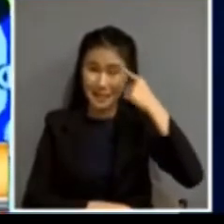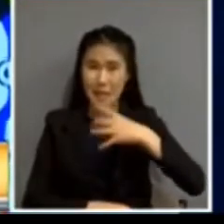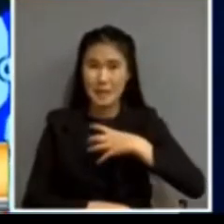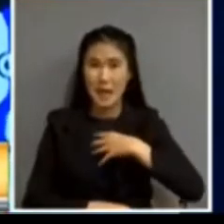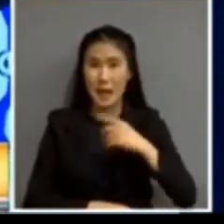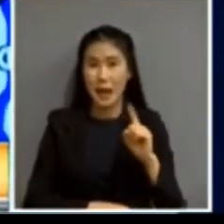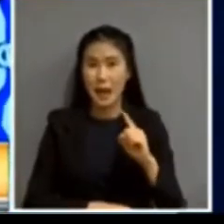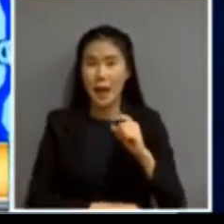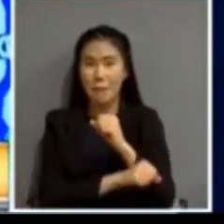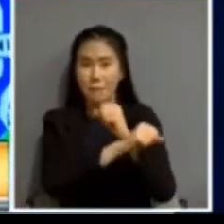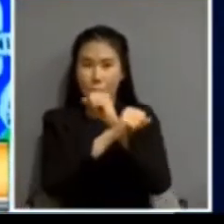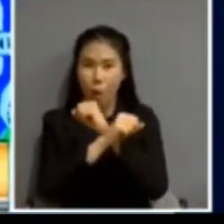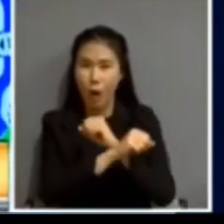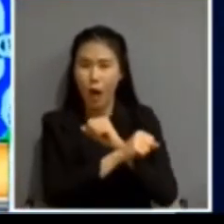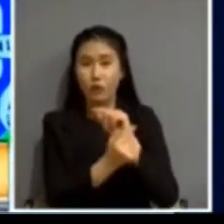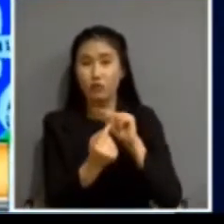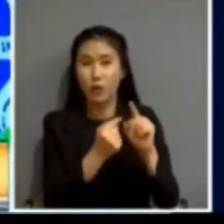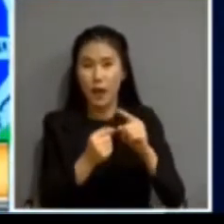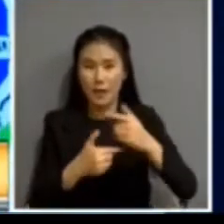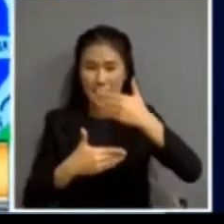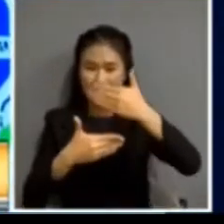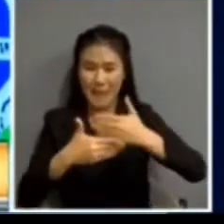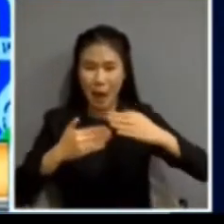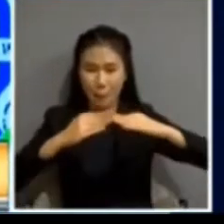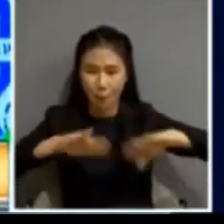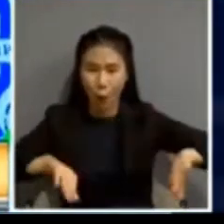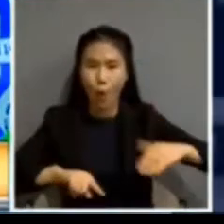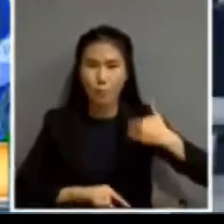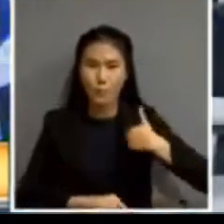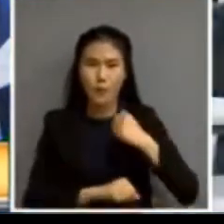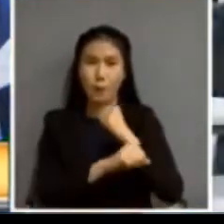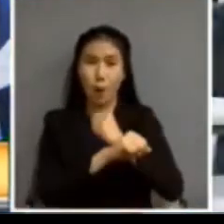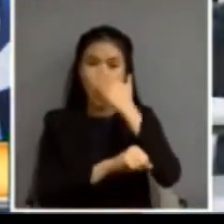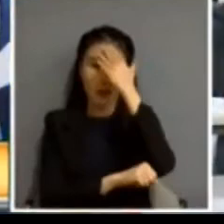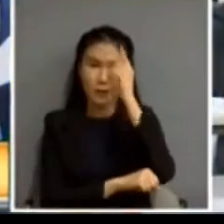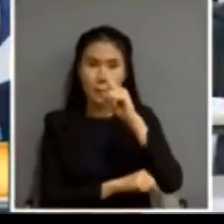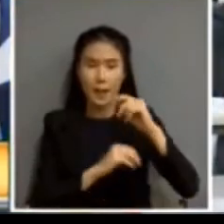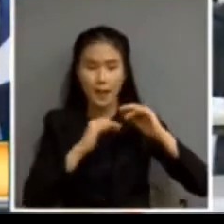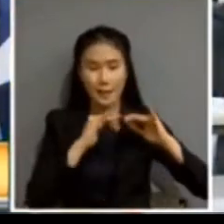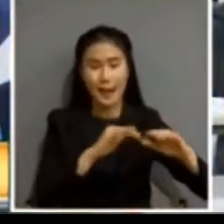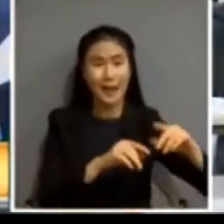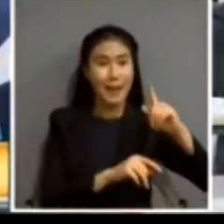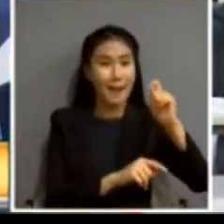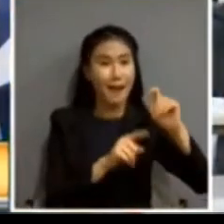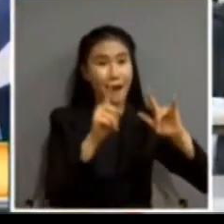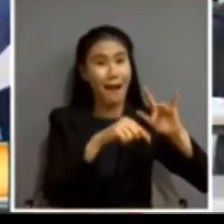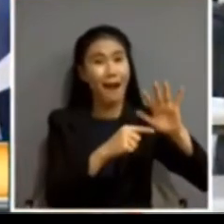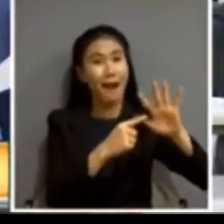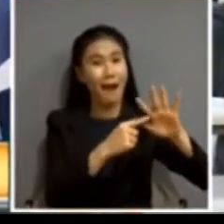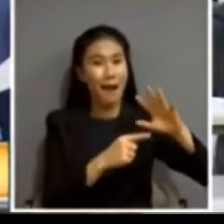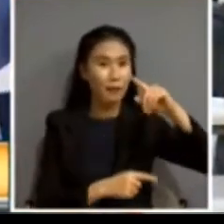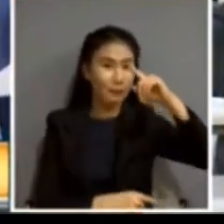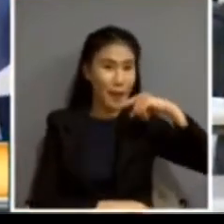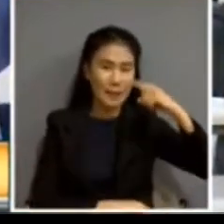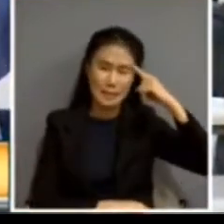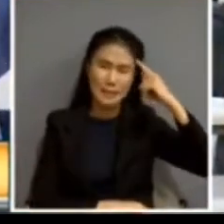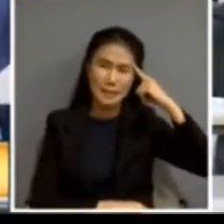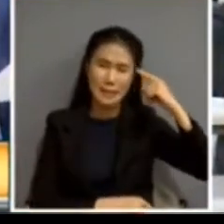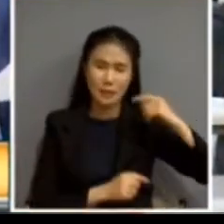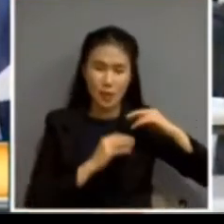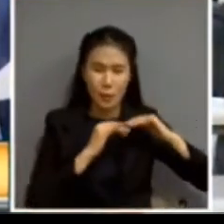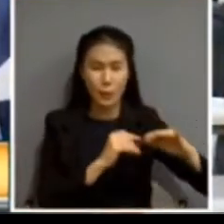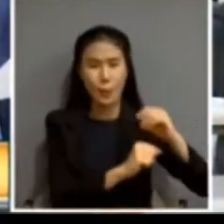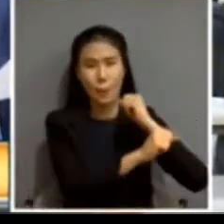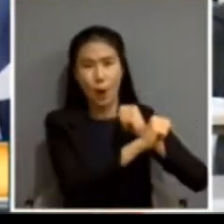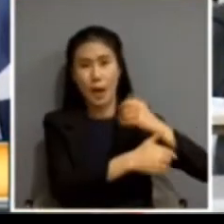ให้เป็นการป้องกันทลิ่งพังเพราะว่าเลียบชายฝั่งทะเลอ่าวไทยด้วย นะครับซึ่งนี่เป็นผลพลอยได้เพราะว่าประเทศ